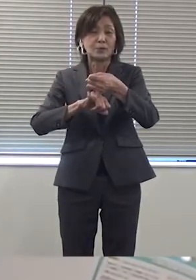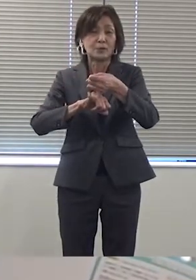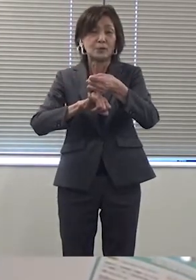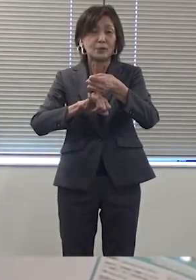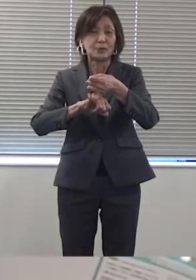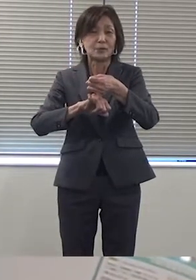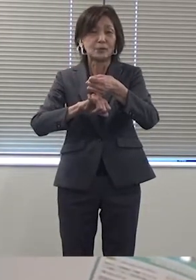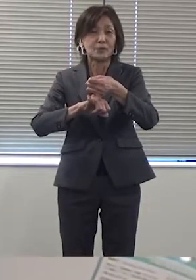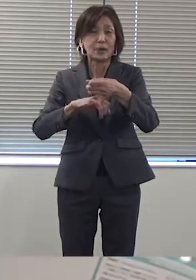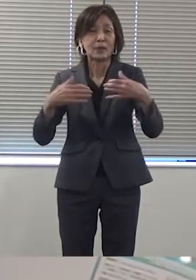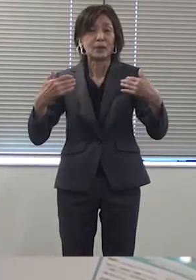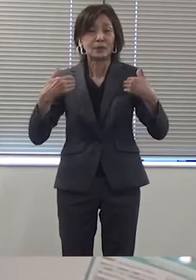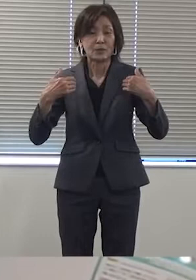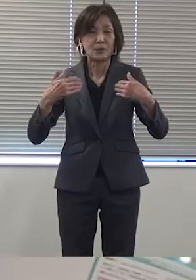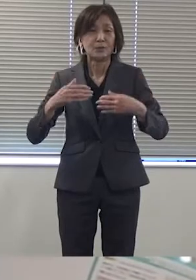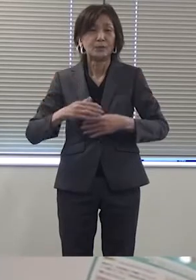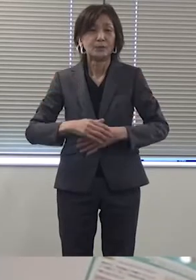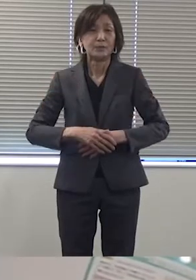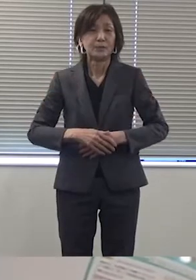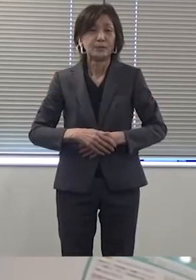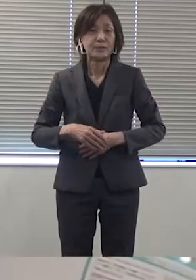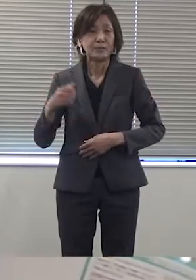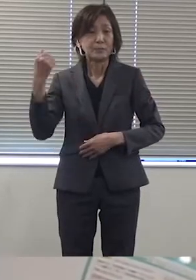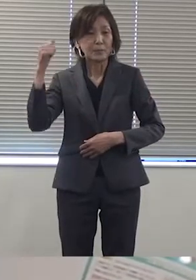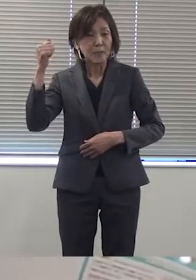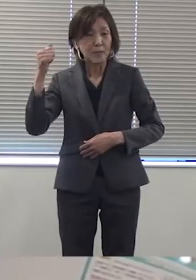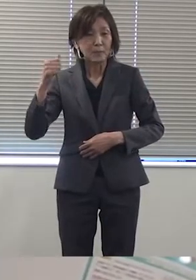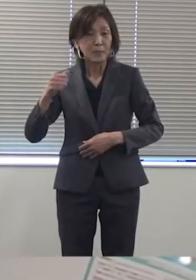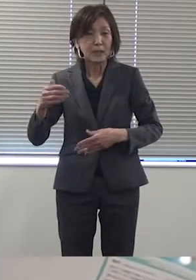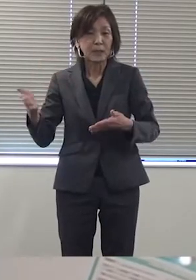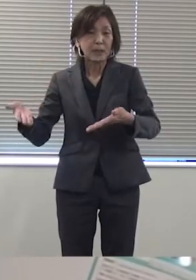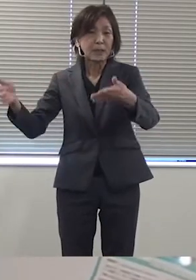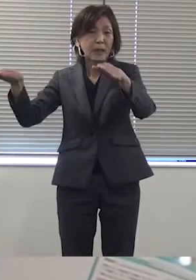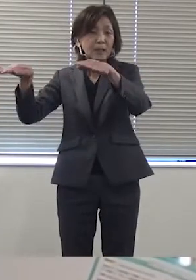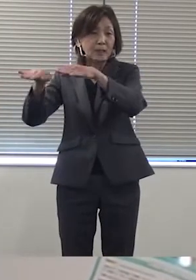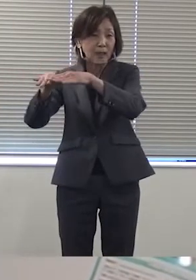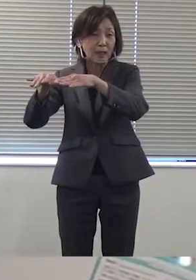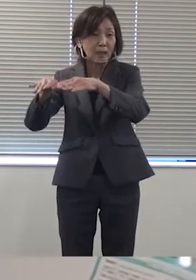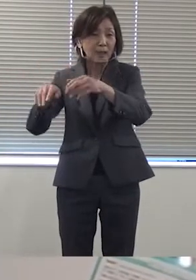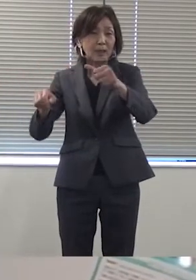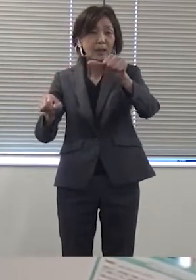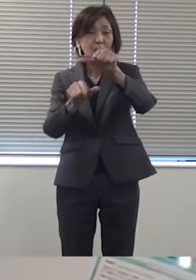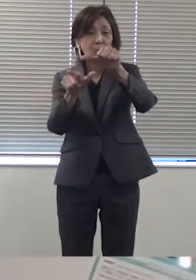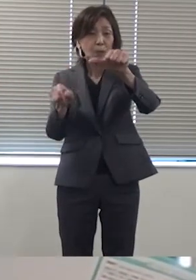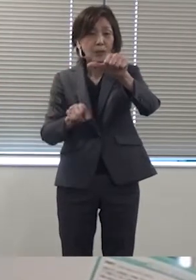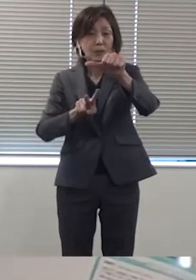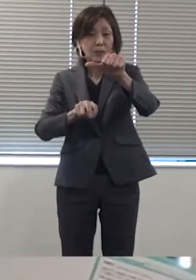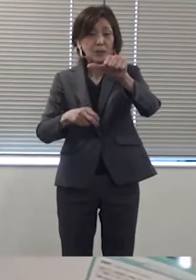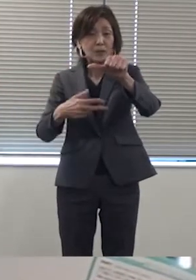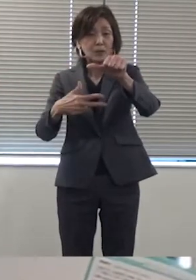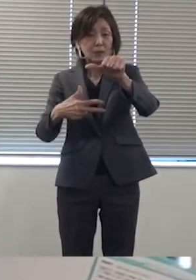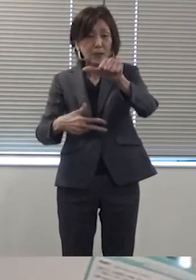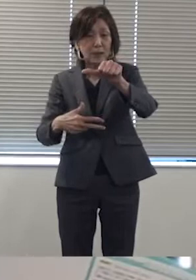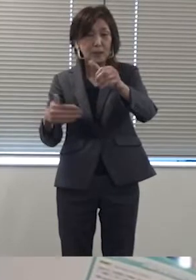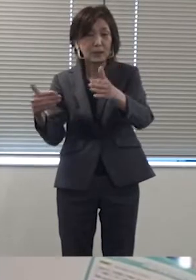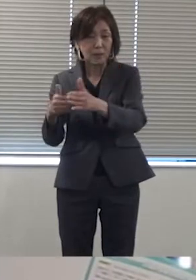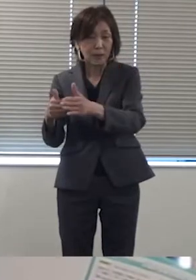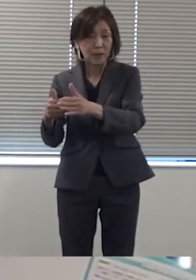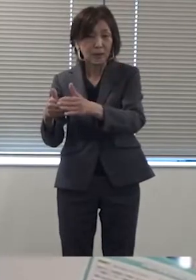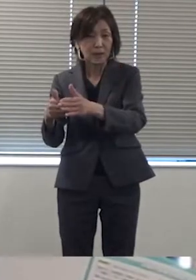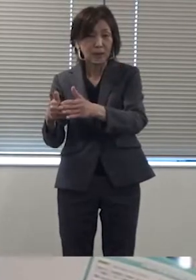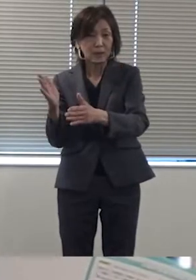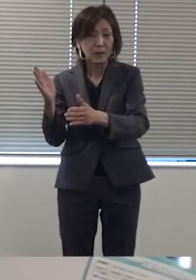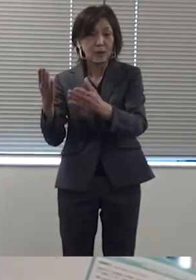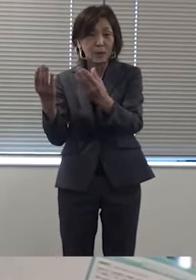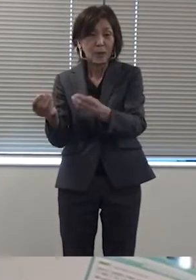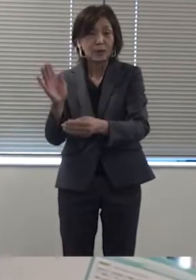別館の方でですね、5月27日までは南別館 で、それ以降は、今コロナで使ってる部